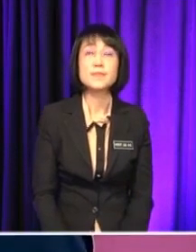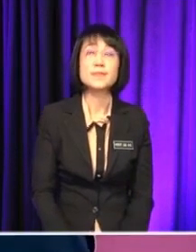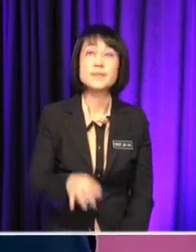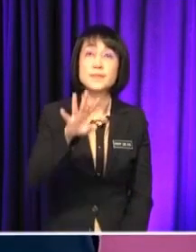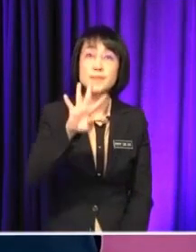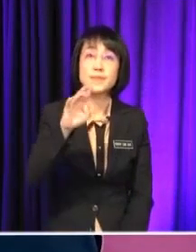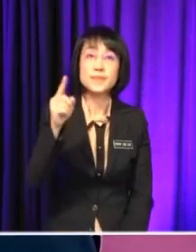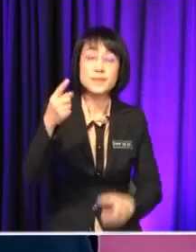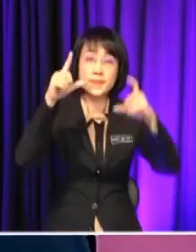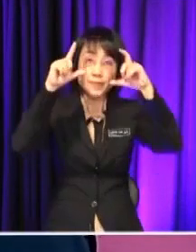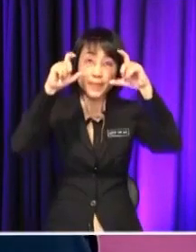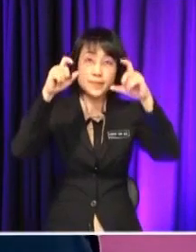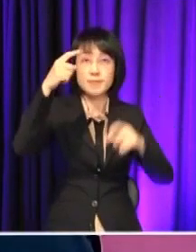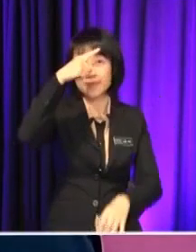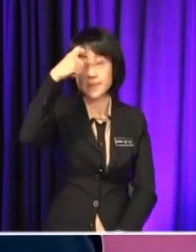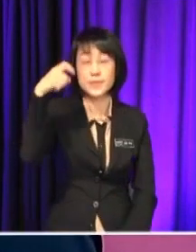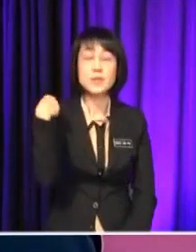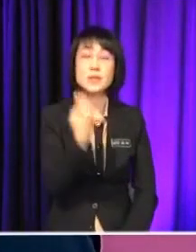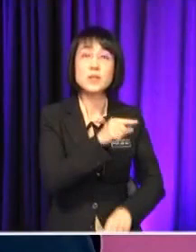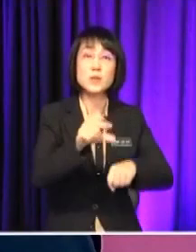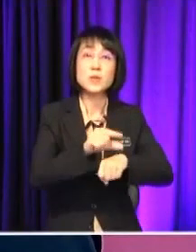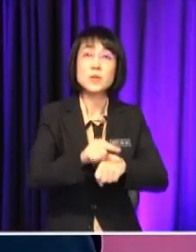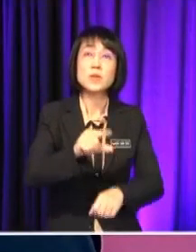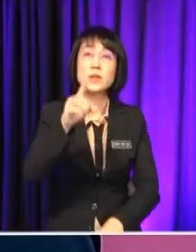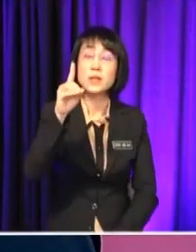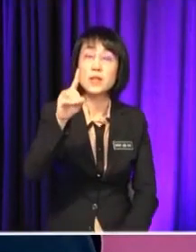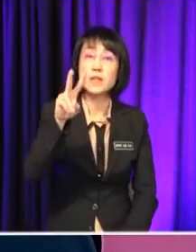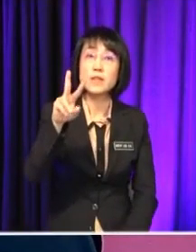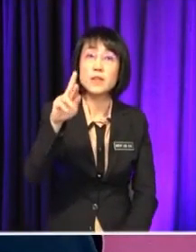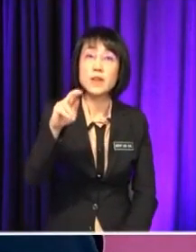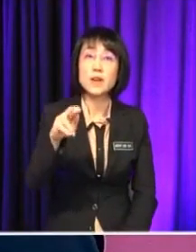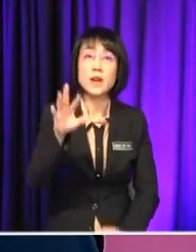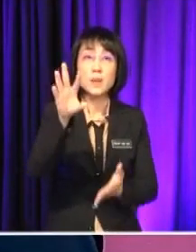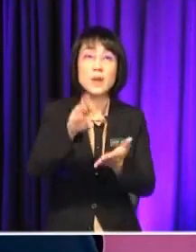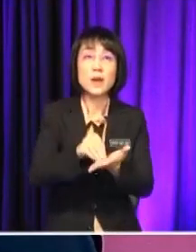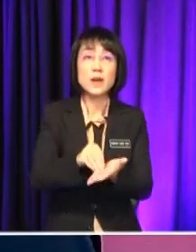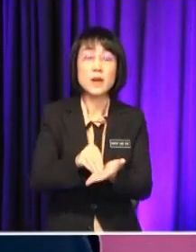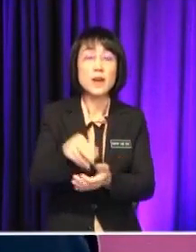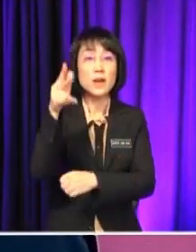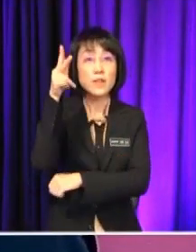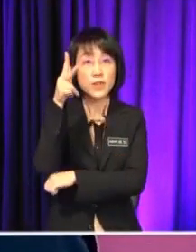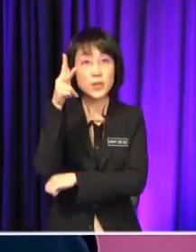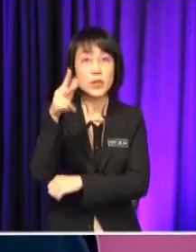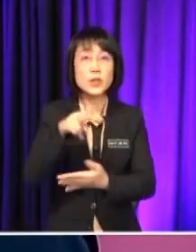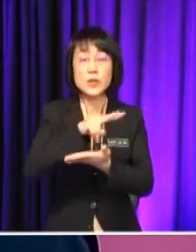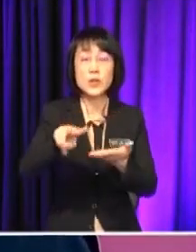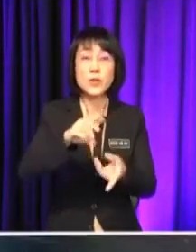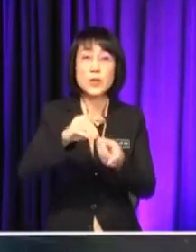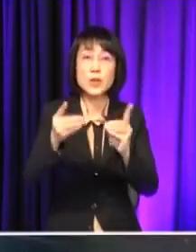cambra dan kita menggunakan DB ada beberapa video digital yang mempunyai 4 Channel